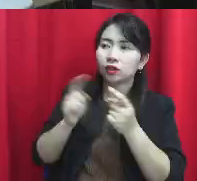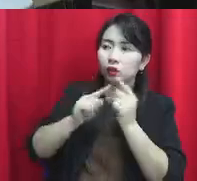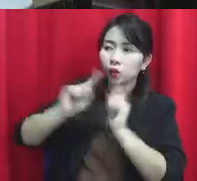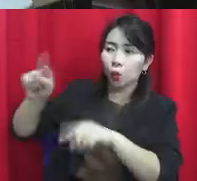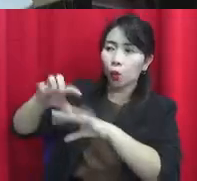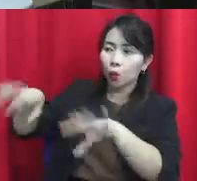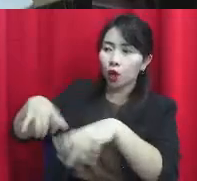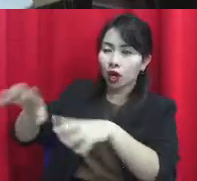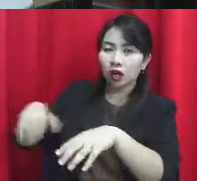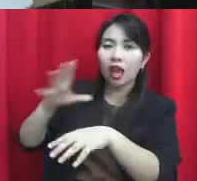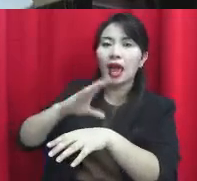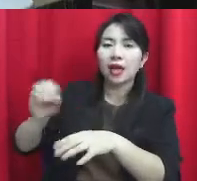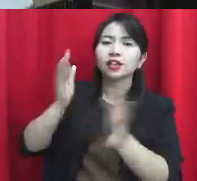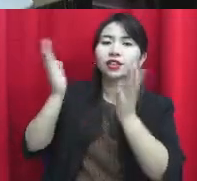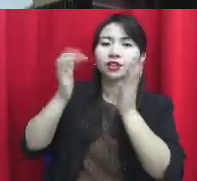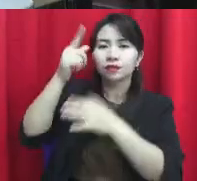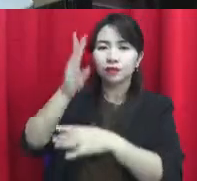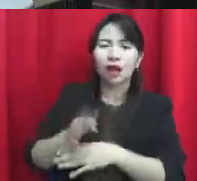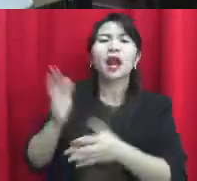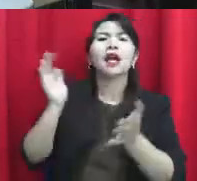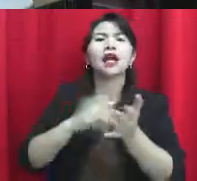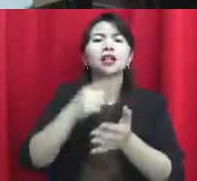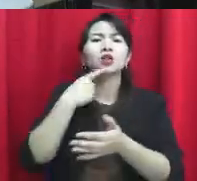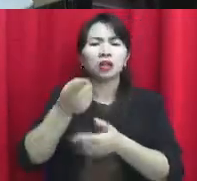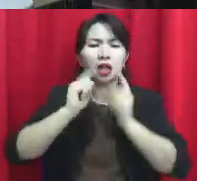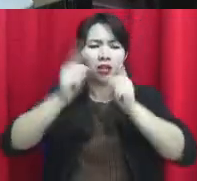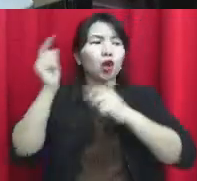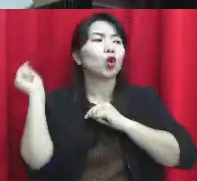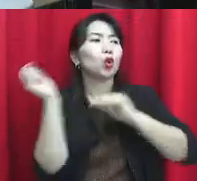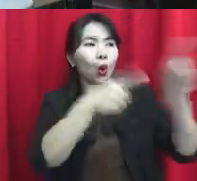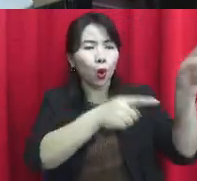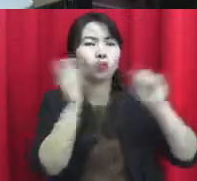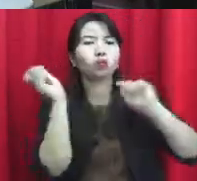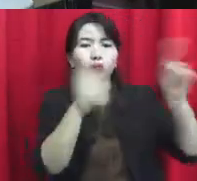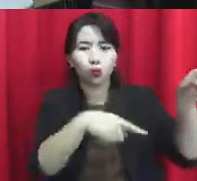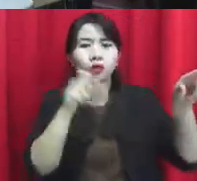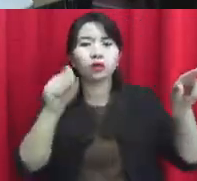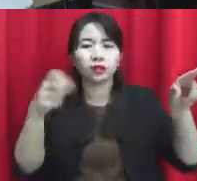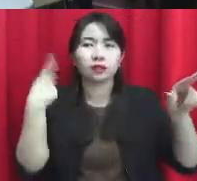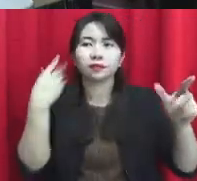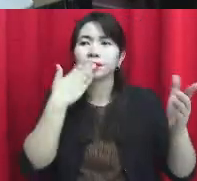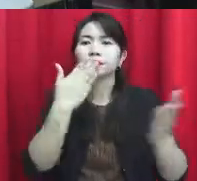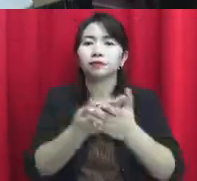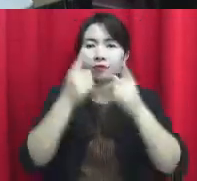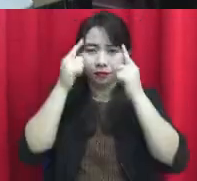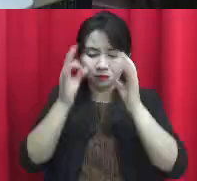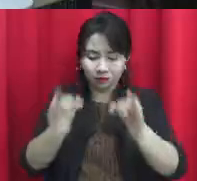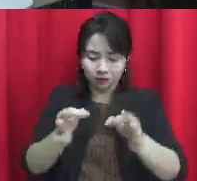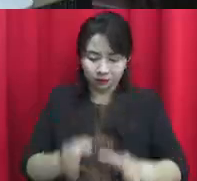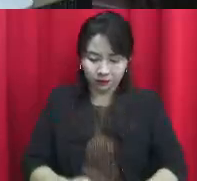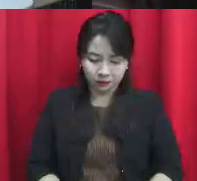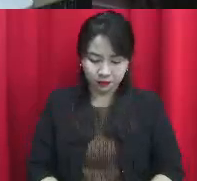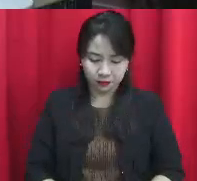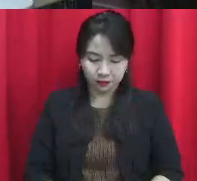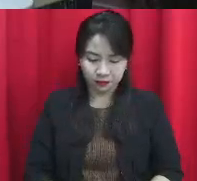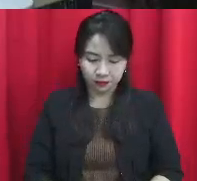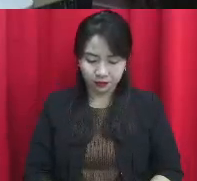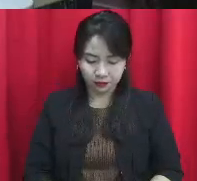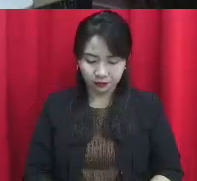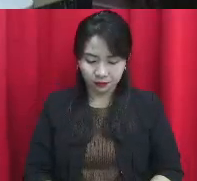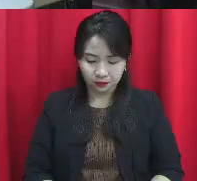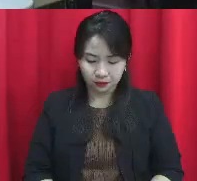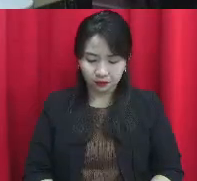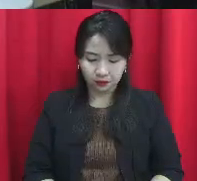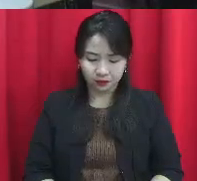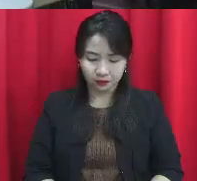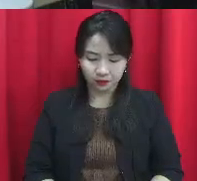anak ang talagang sabihin niyo lang go sa go daughter maganda yung desisyon mo na yan Sige go for it ganon